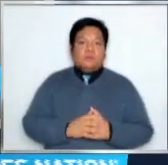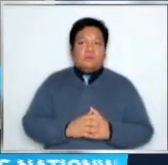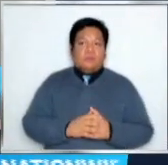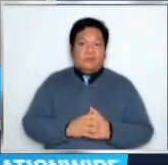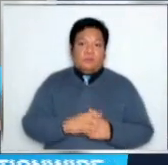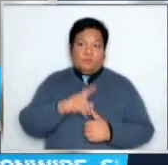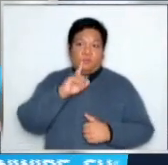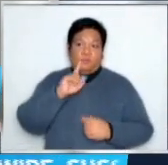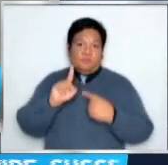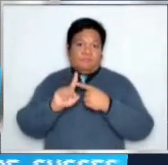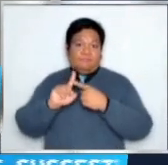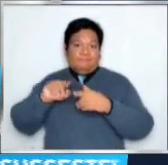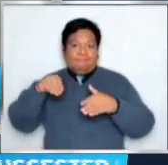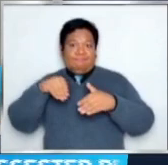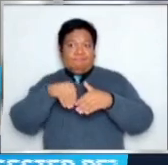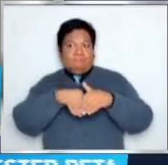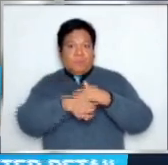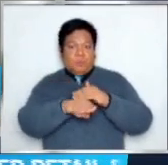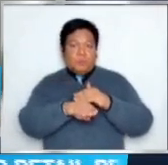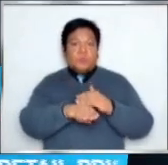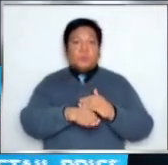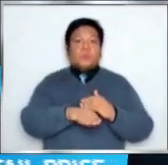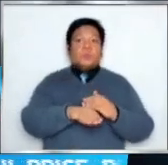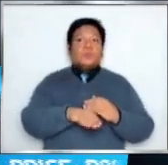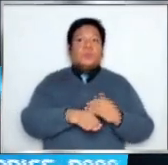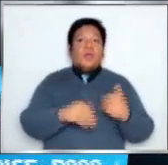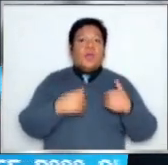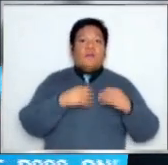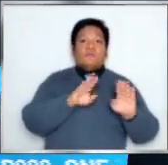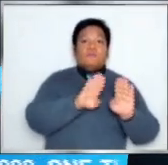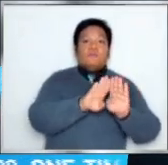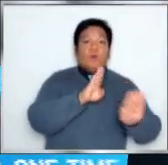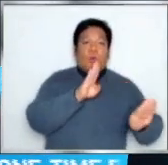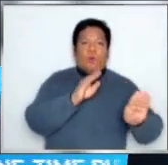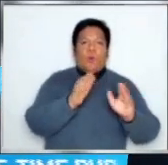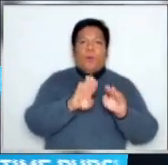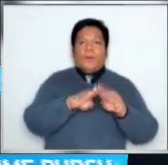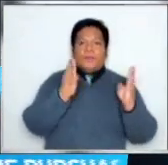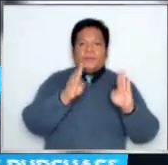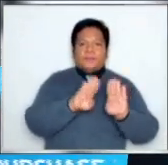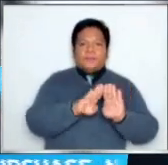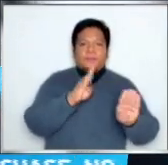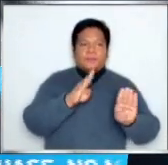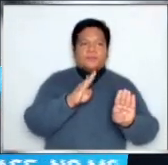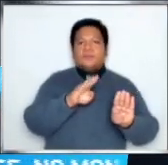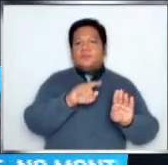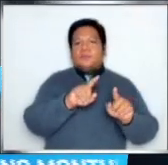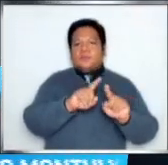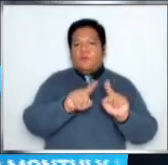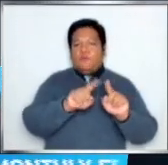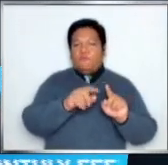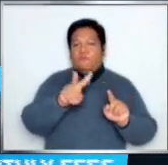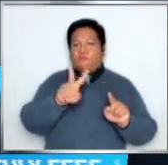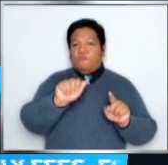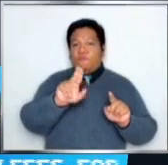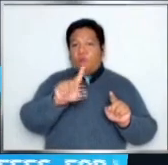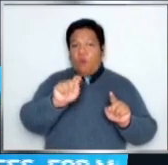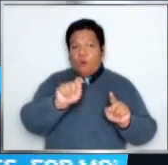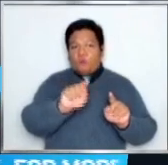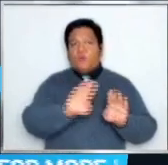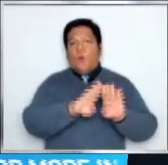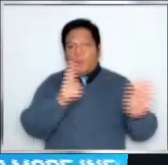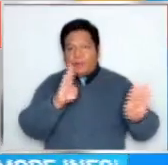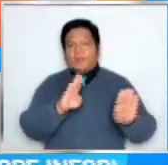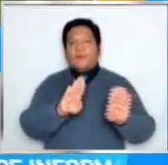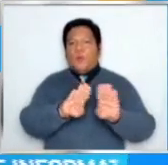hold-upper, nakabukas na daw ang main door, secondary door, pati ang vault ng pawn shop. Wala rin daw ang gwardiya sa